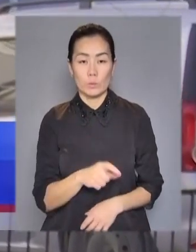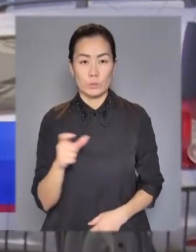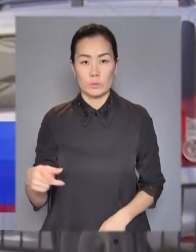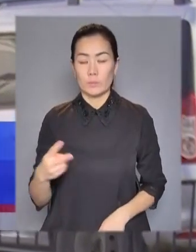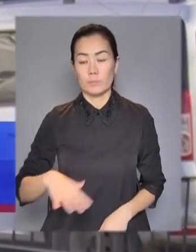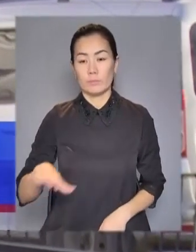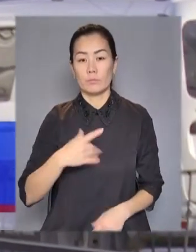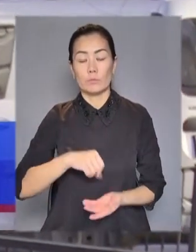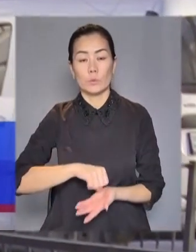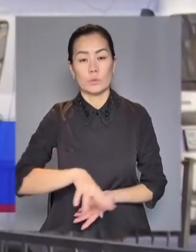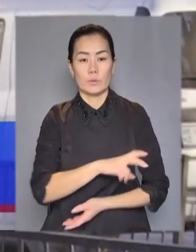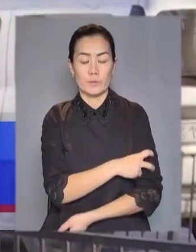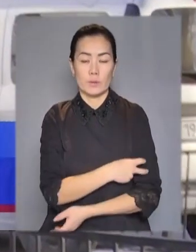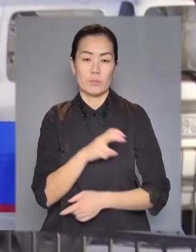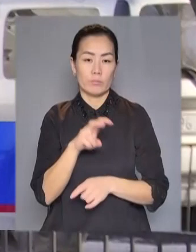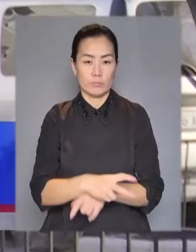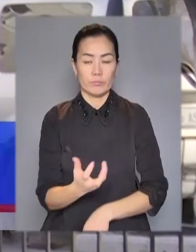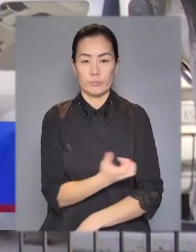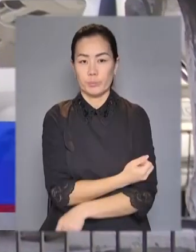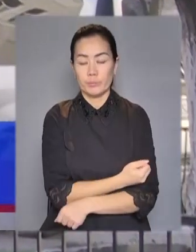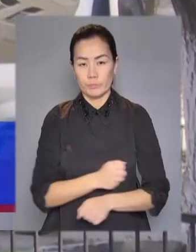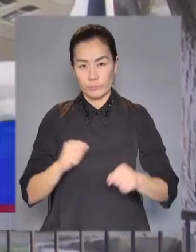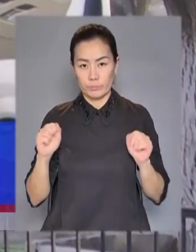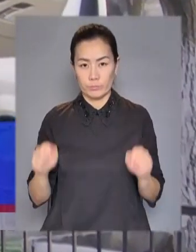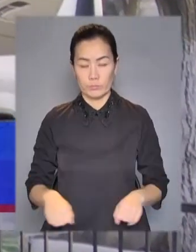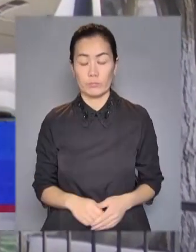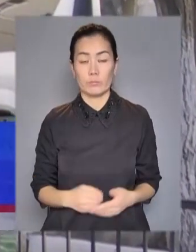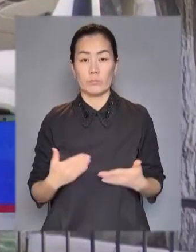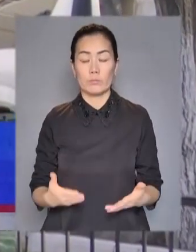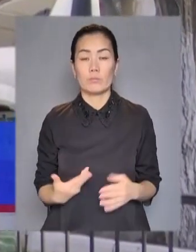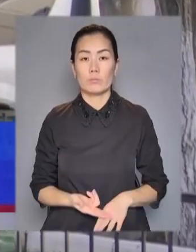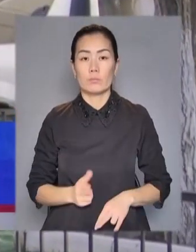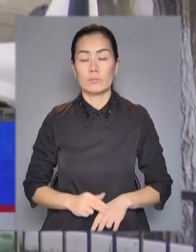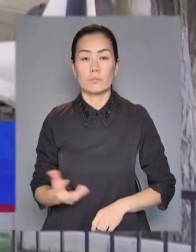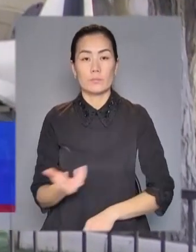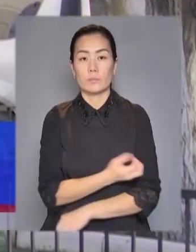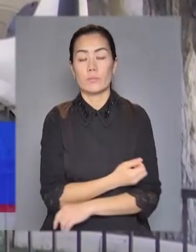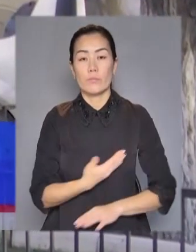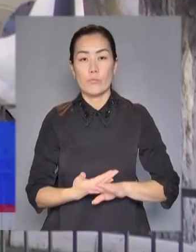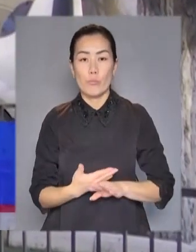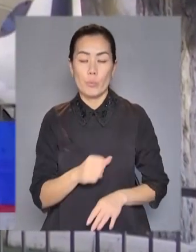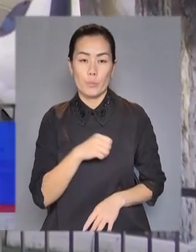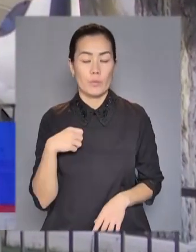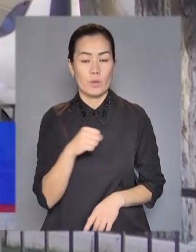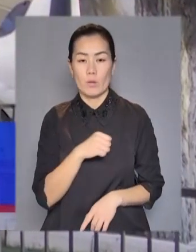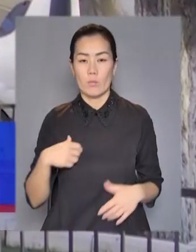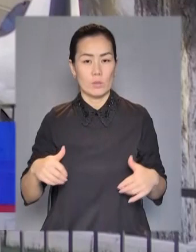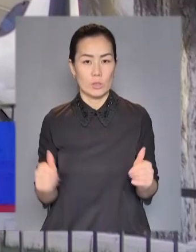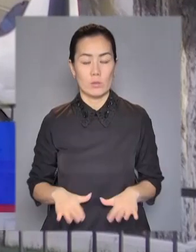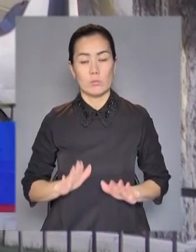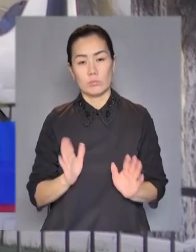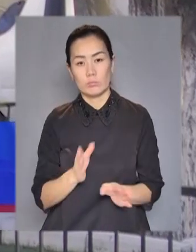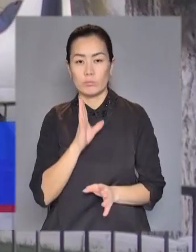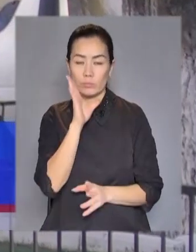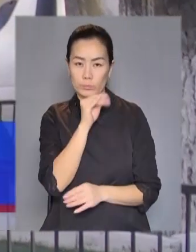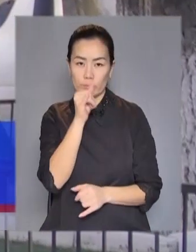тұрғындар жергілікті мекенжайы бойынша емханаларға барып алалады. Әрине, екпені алу алмау тұрғындардың өз еркінде, десе